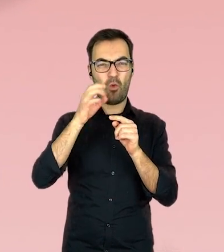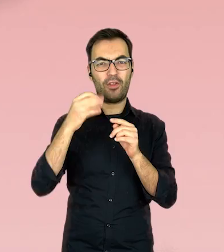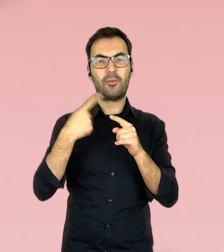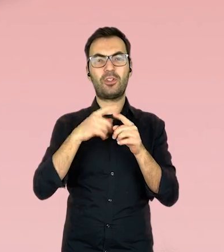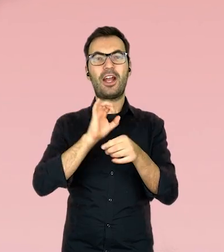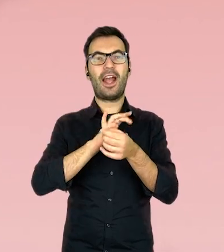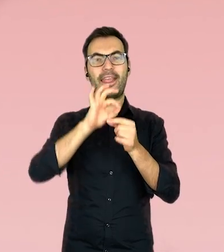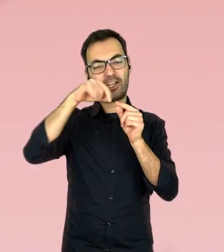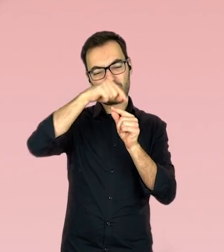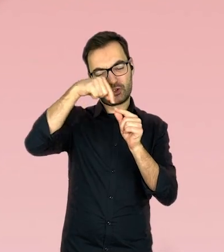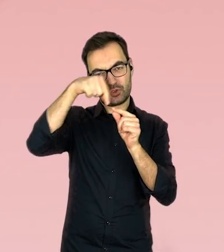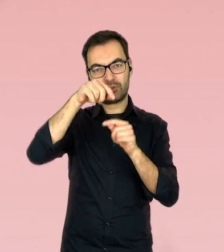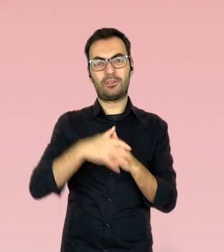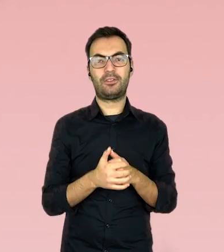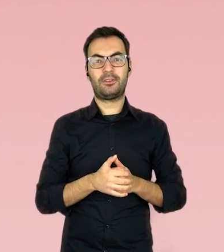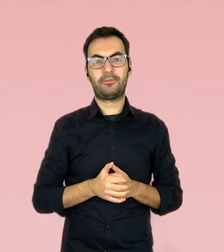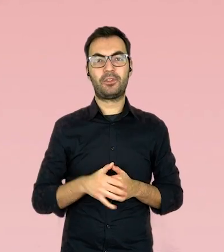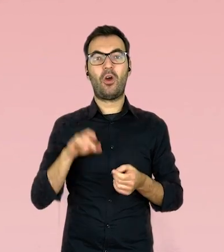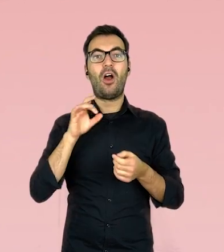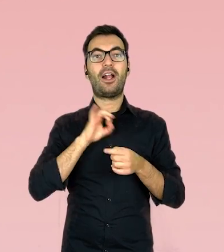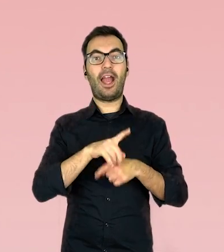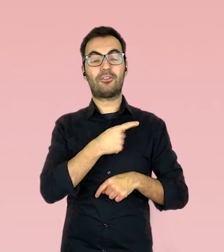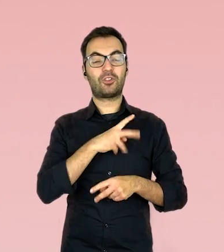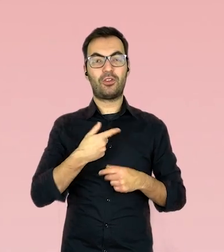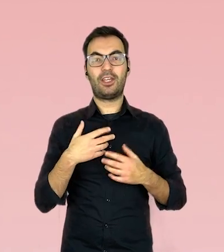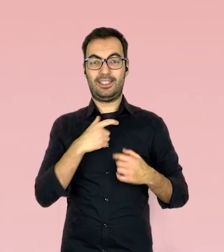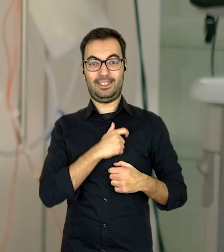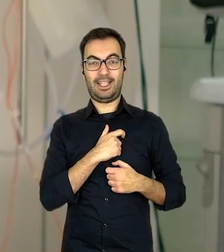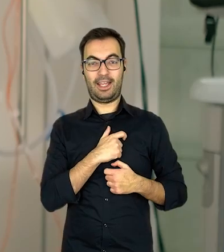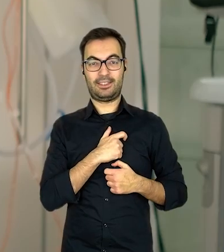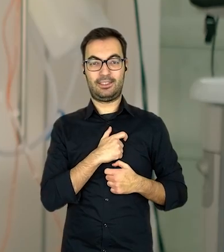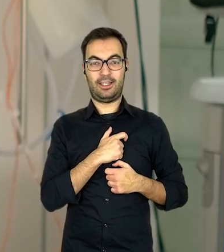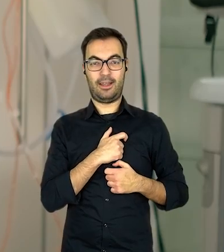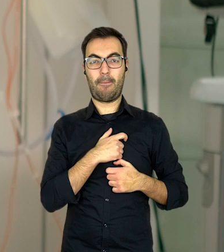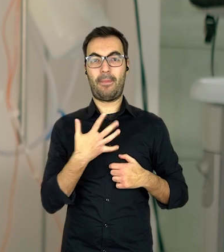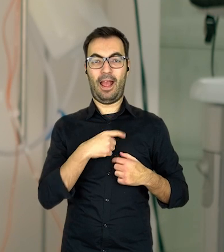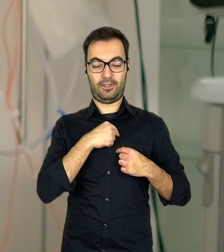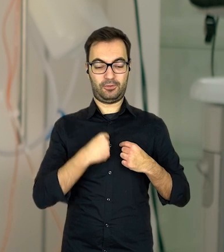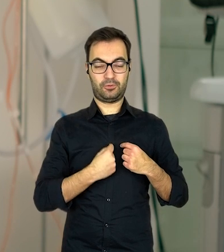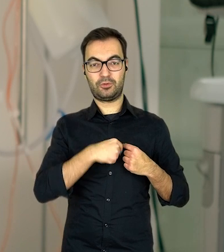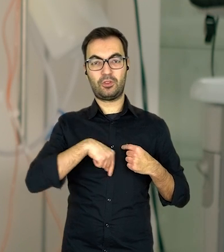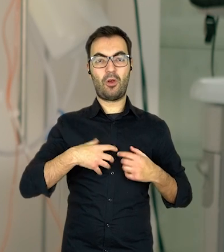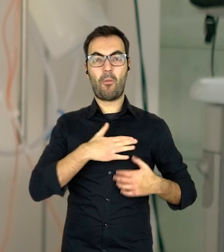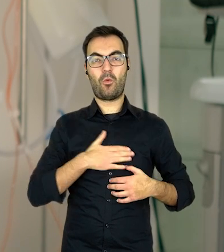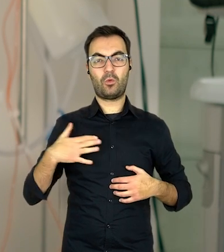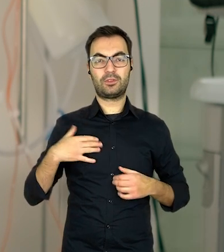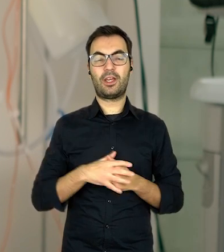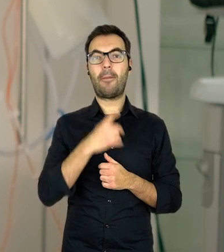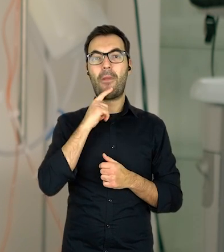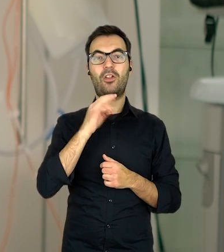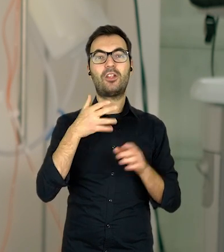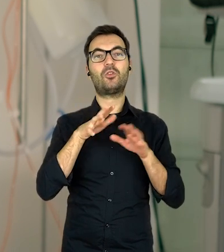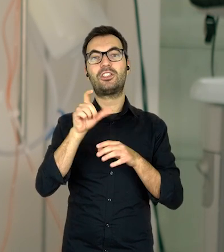naczyniami krwionośnymi. Do płuc krew dopływa z prawej komory serca. Zawiera ono mało tlenu, za to dużo dwutlenku węgla.